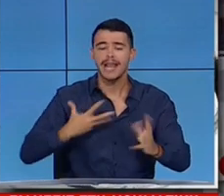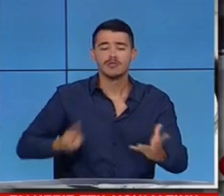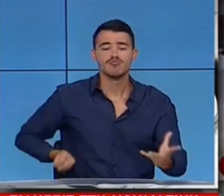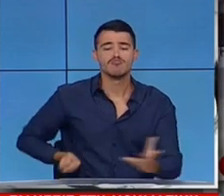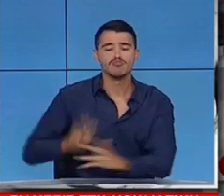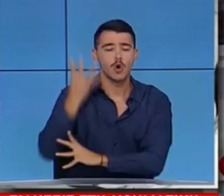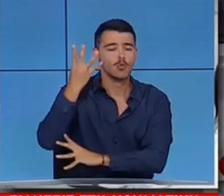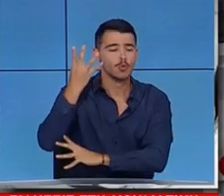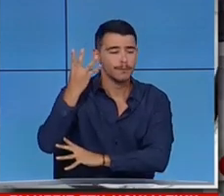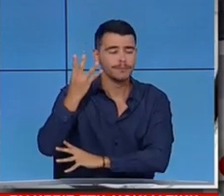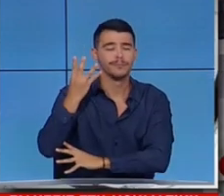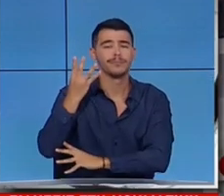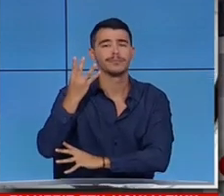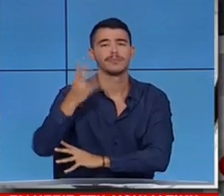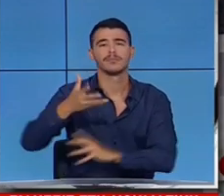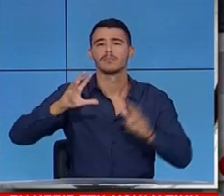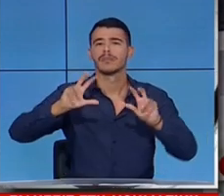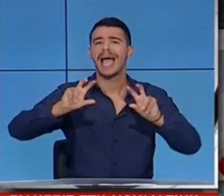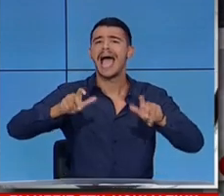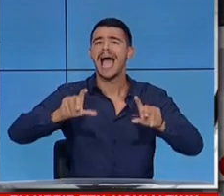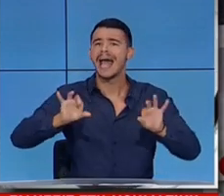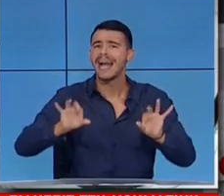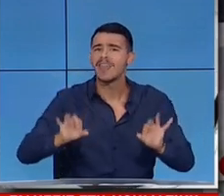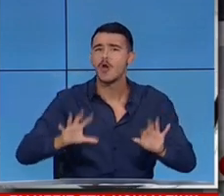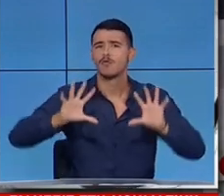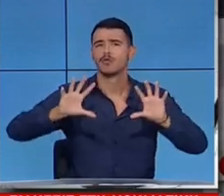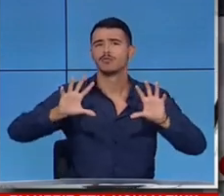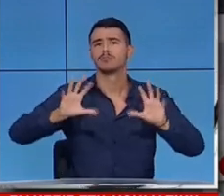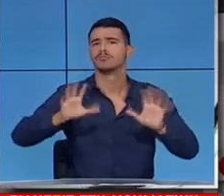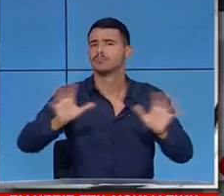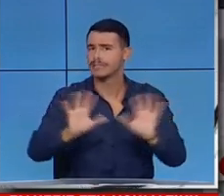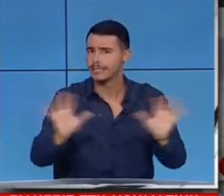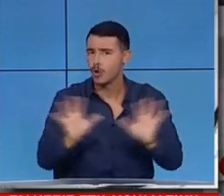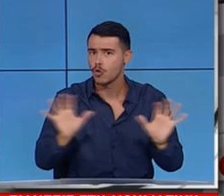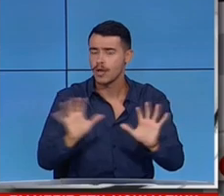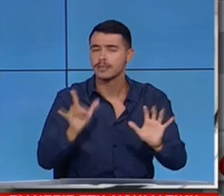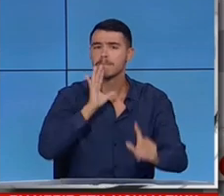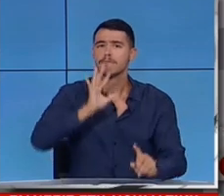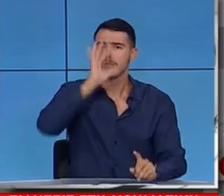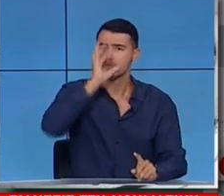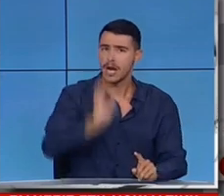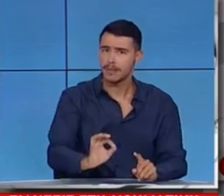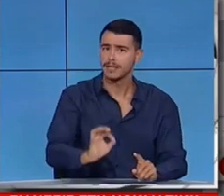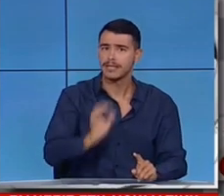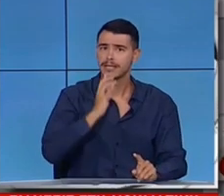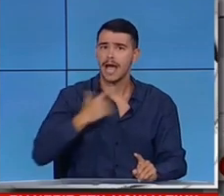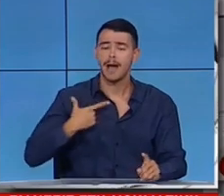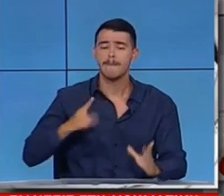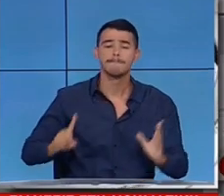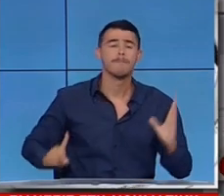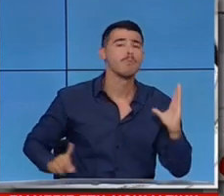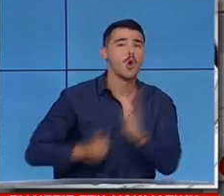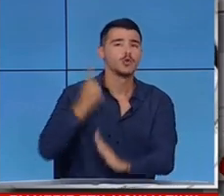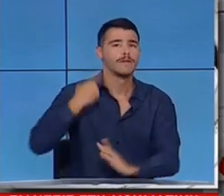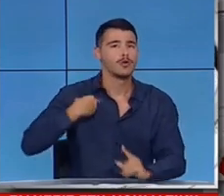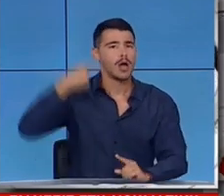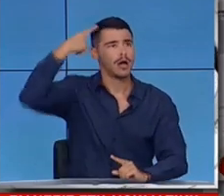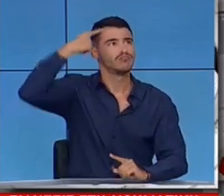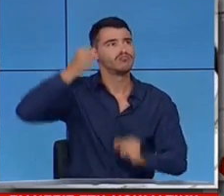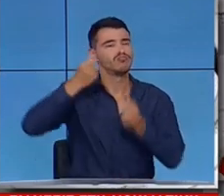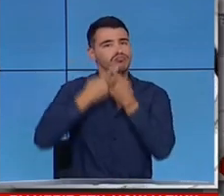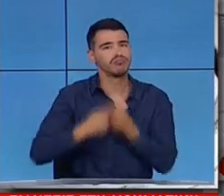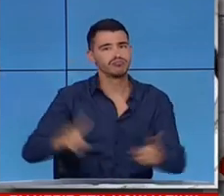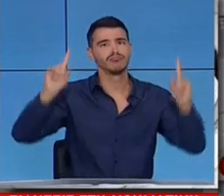σε σχέση με τις τεχνολογικές εξελίξεις. Η ΕΡΤ πρώτη ανέπτυξε την υβριδική τηλεόραση, έχει αναπτύξει